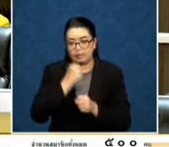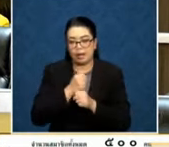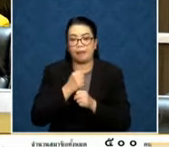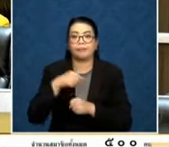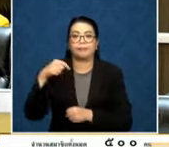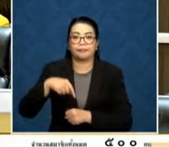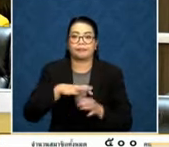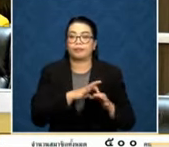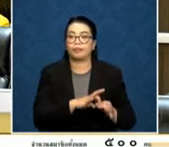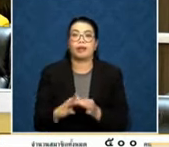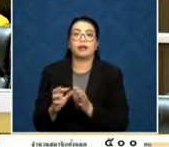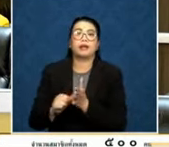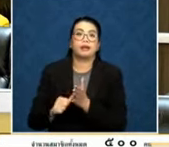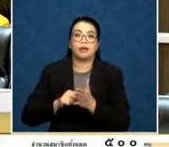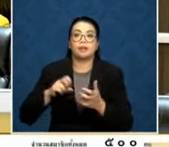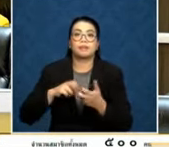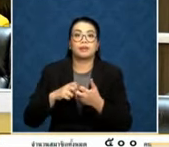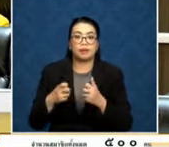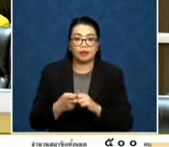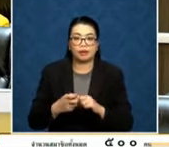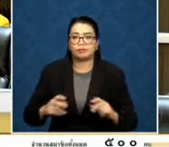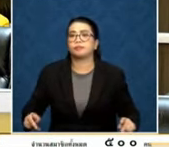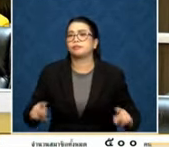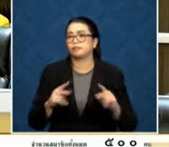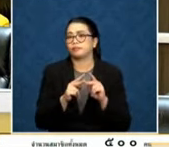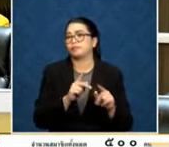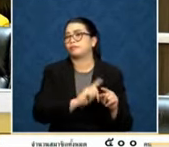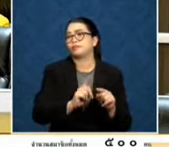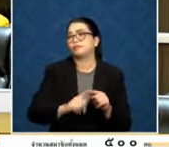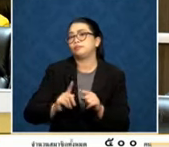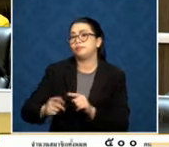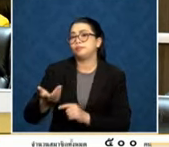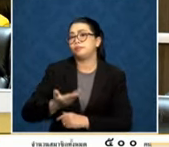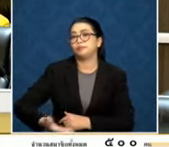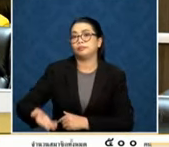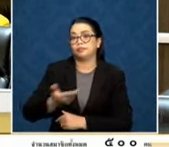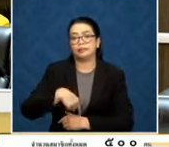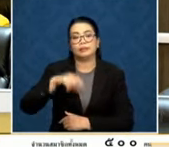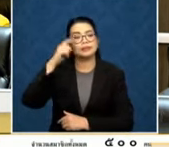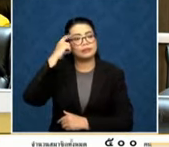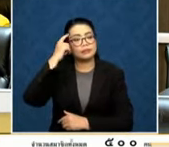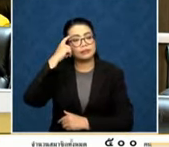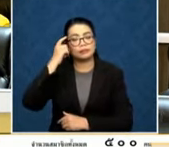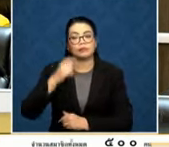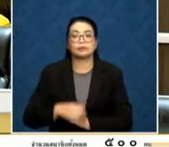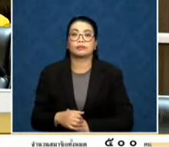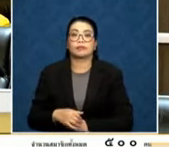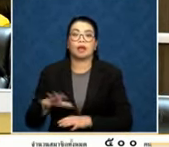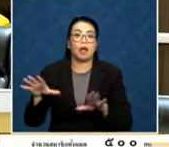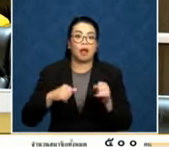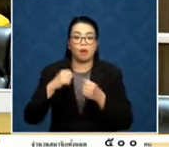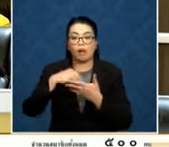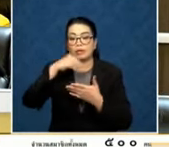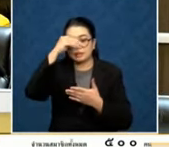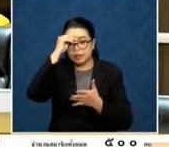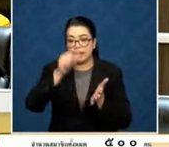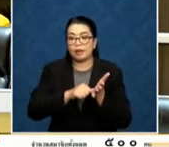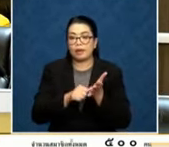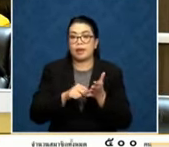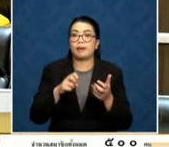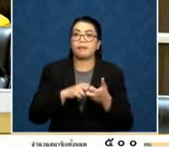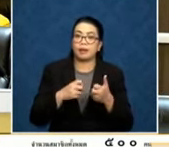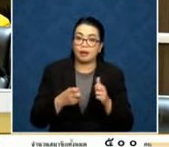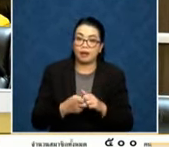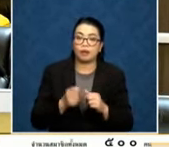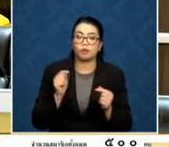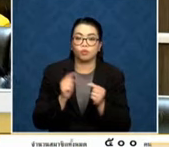เข้าไปแก้ปัญหาผมคิดว่าทุกกระทรวงทุกเรื่องนะครับผมคิดว่าเป็นเรื่องที่เอาการศึกษาไปแก้ปัญหาในเรื่อง